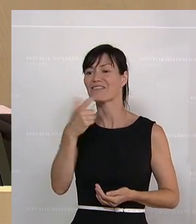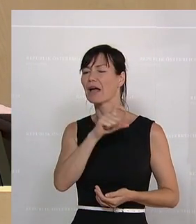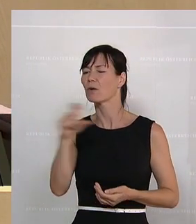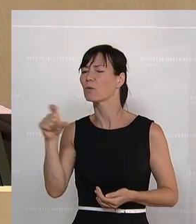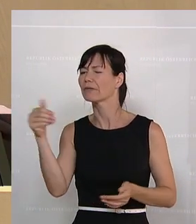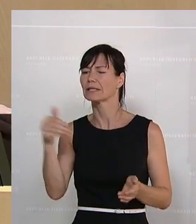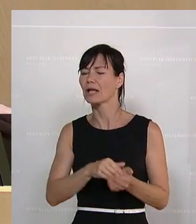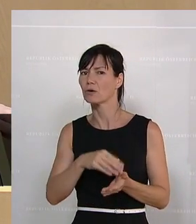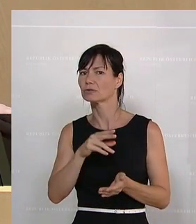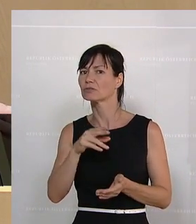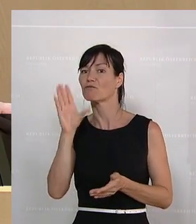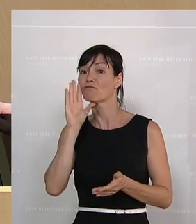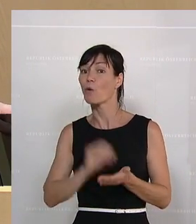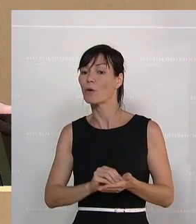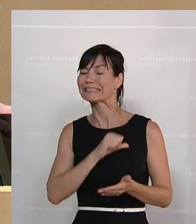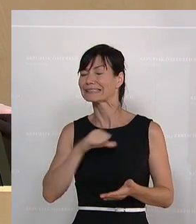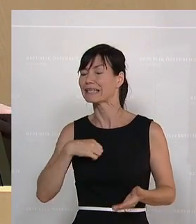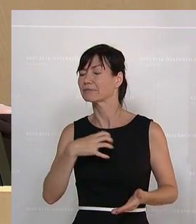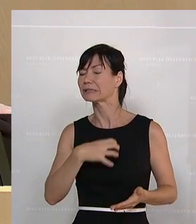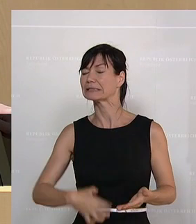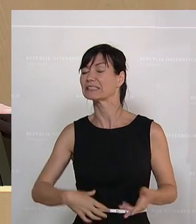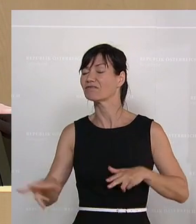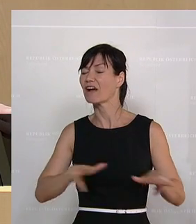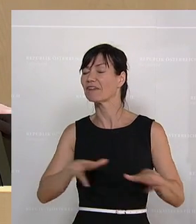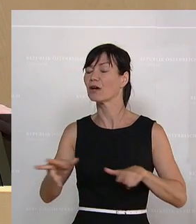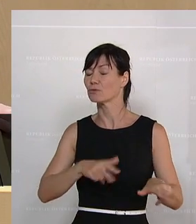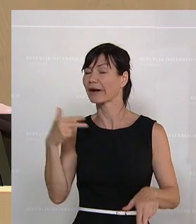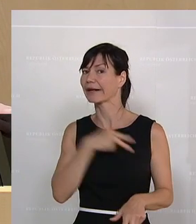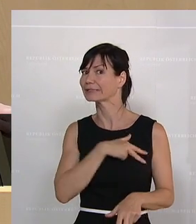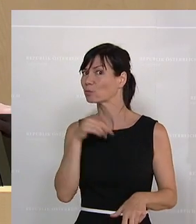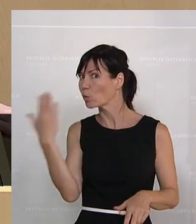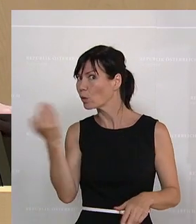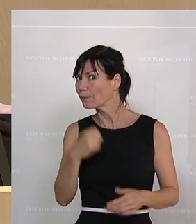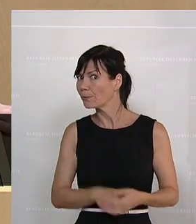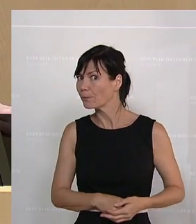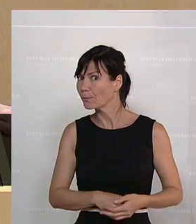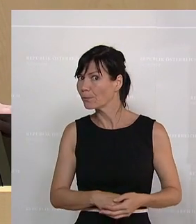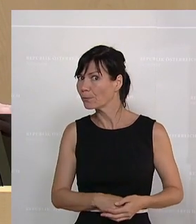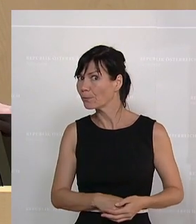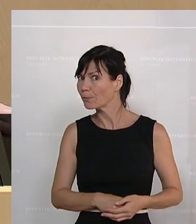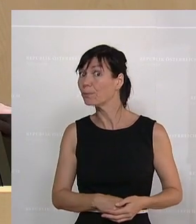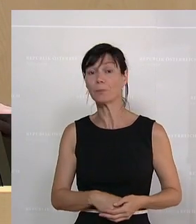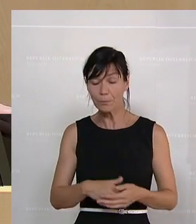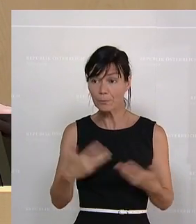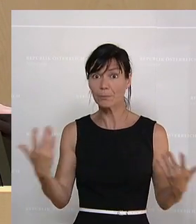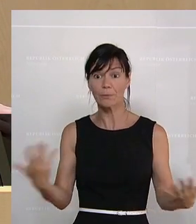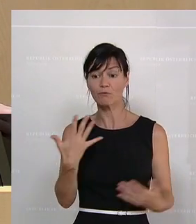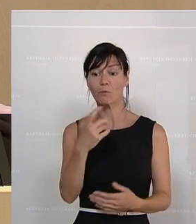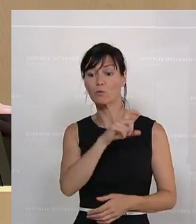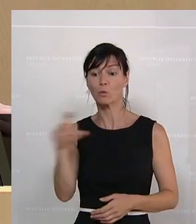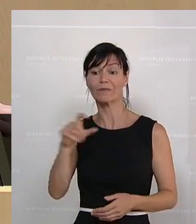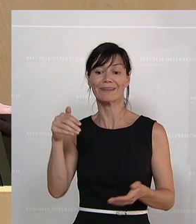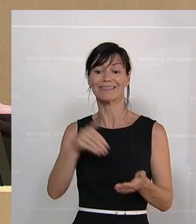im direkten besitz hat in einer direkten verwaltung der stadt die spd regiert in wien erleben 500.000